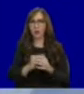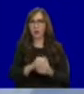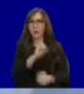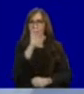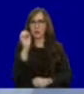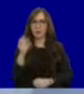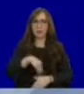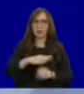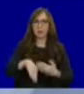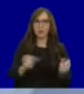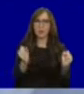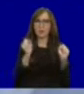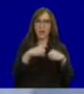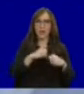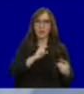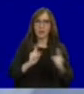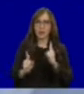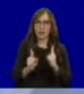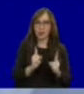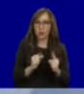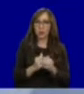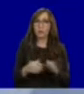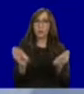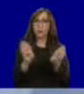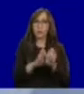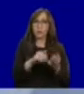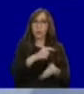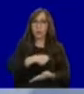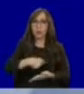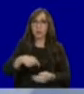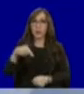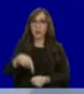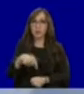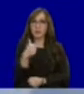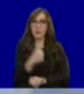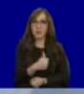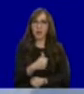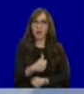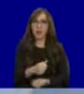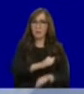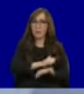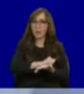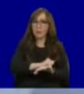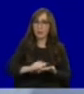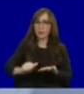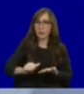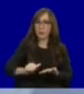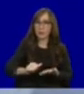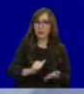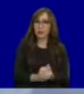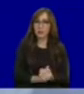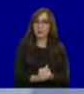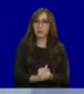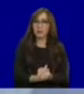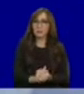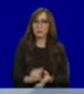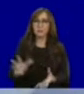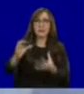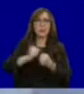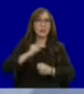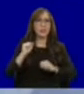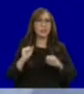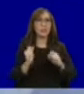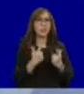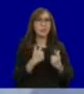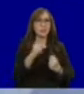sepakat bahwa penutupan sekolah ini bisa menghilangkan pendapatan hidup satu generasi. Loss